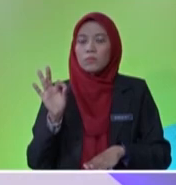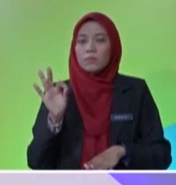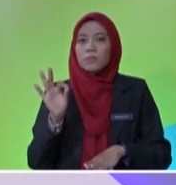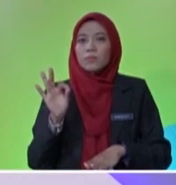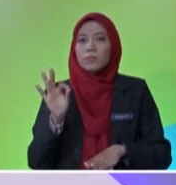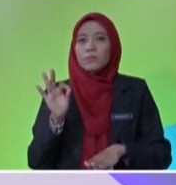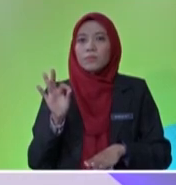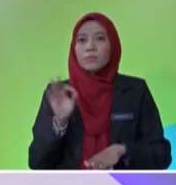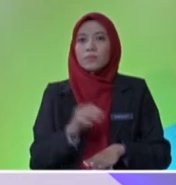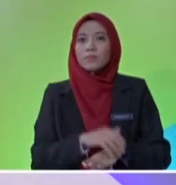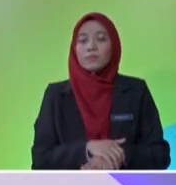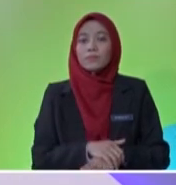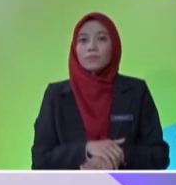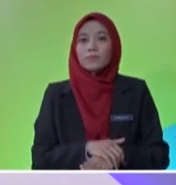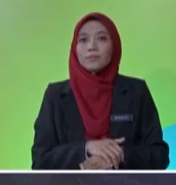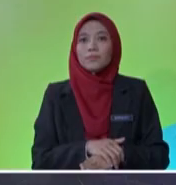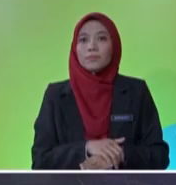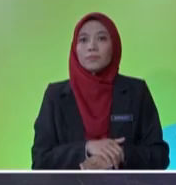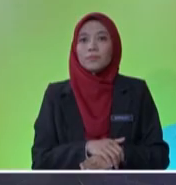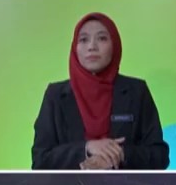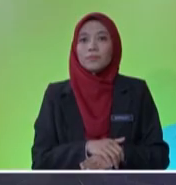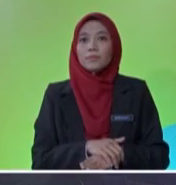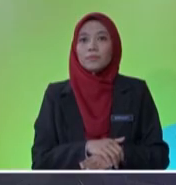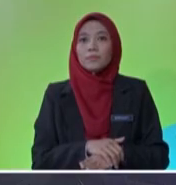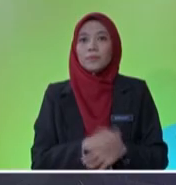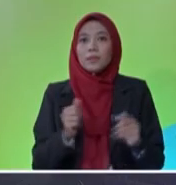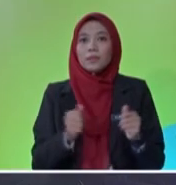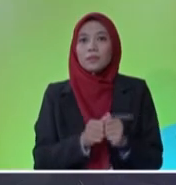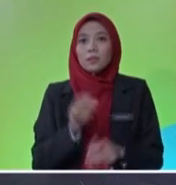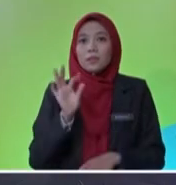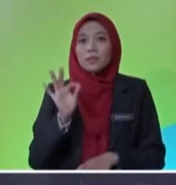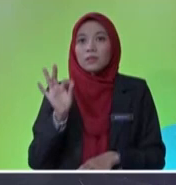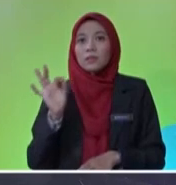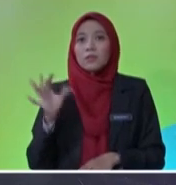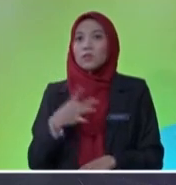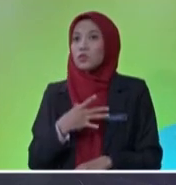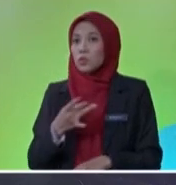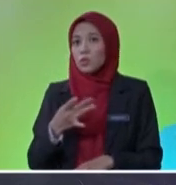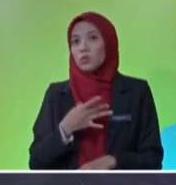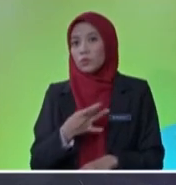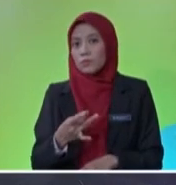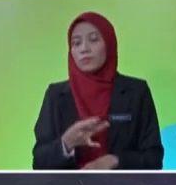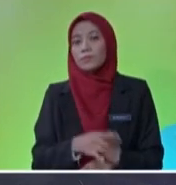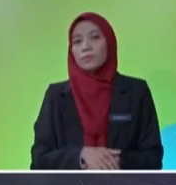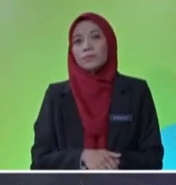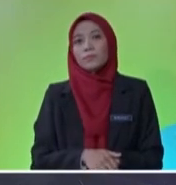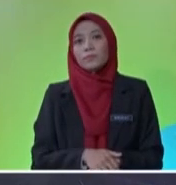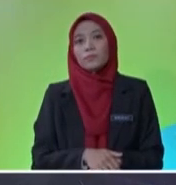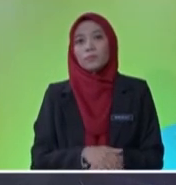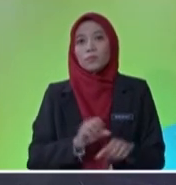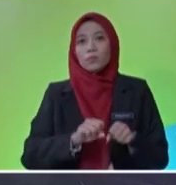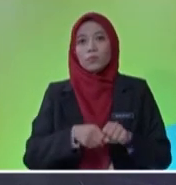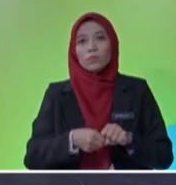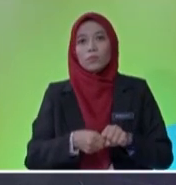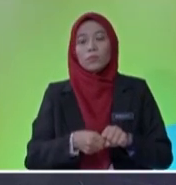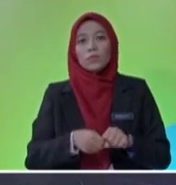apa tuh menggunakan 0997 sesuka hati langsung hati bagi memastikan itu tidak